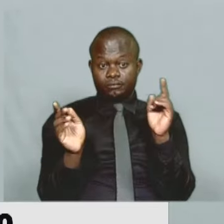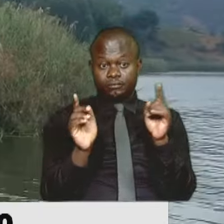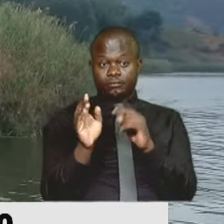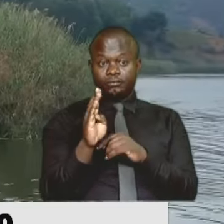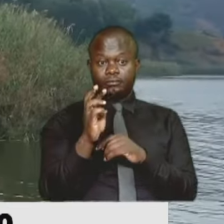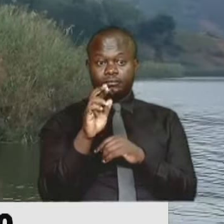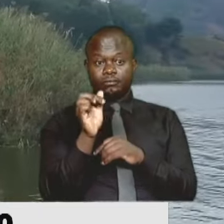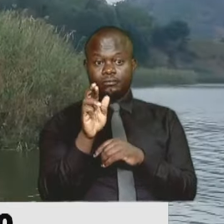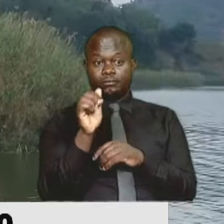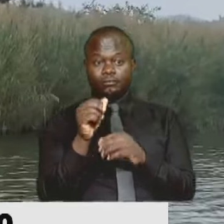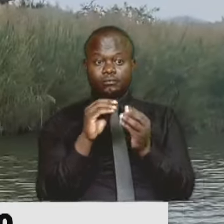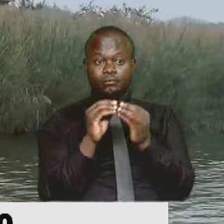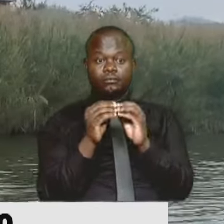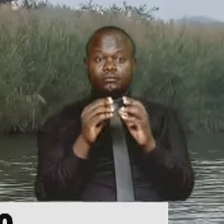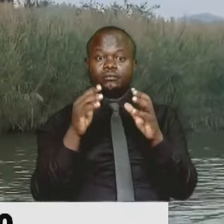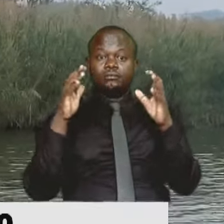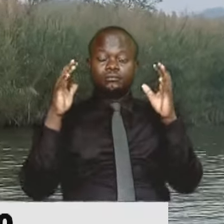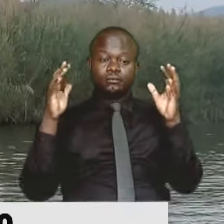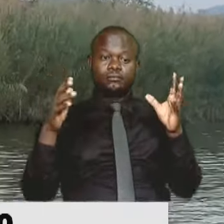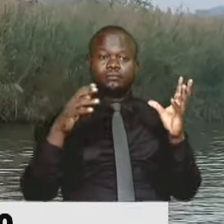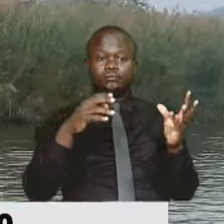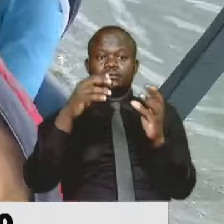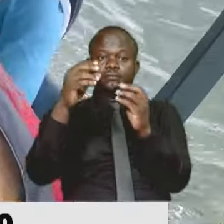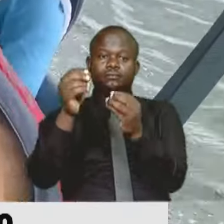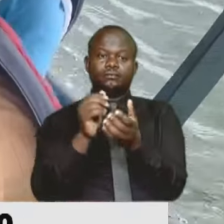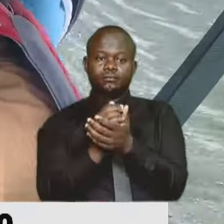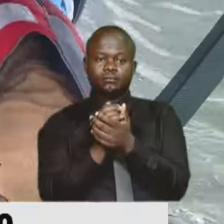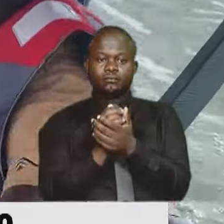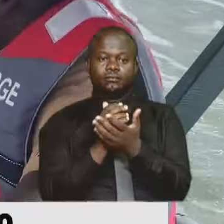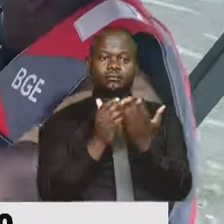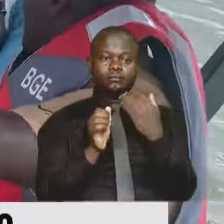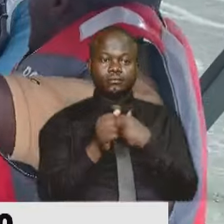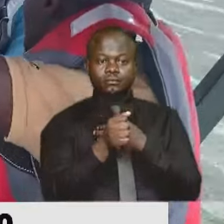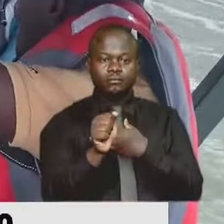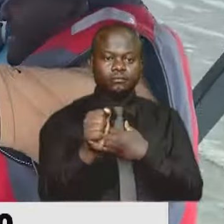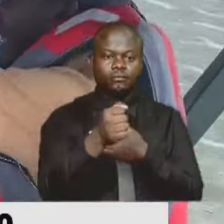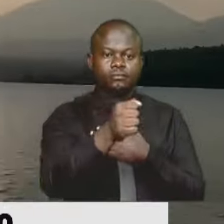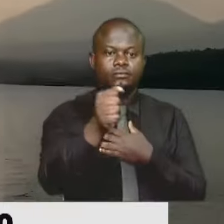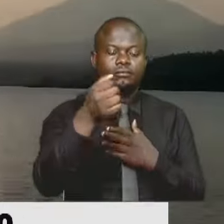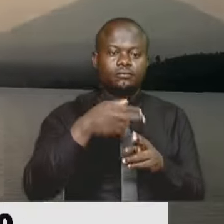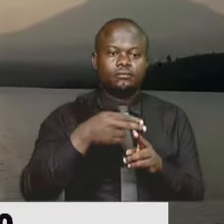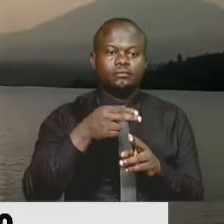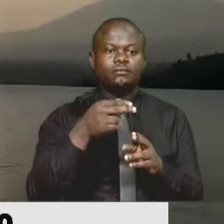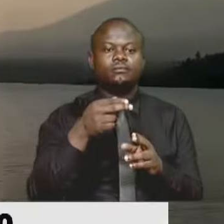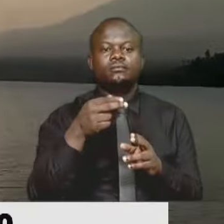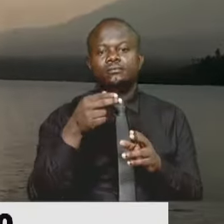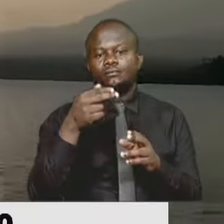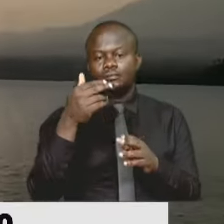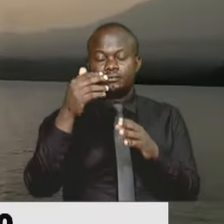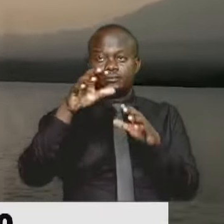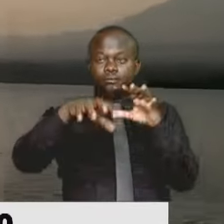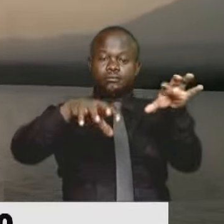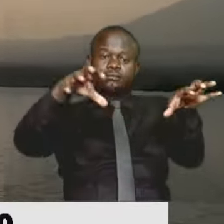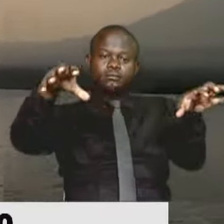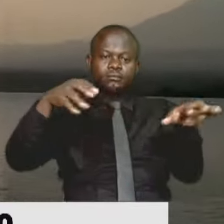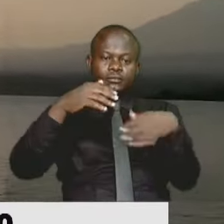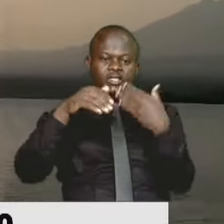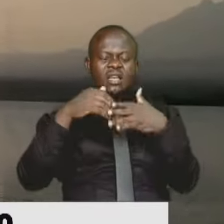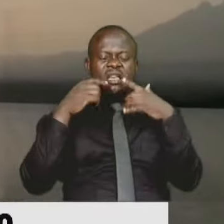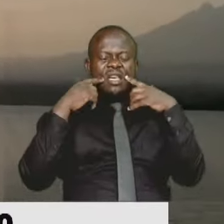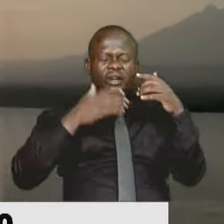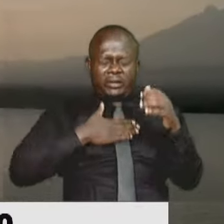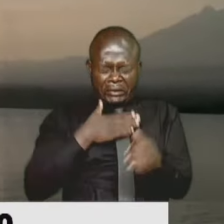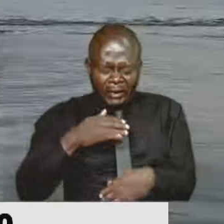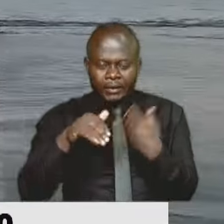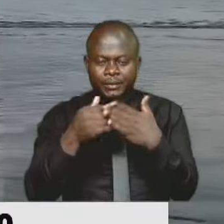munini w'abari batuye mu birwa byacyo bari muhi. Uretse gutembera muri ibiyaga byitwa Twin Lakes, abagera muri aka gace bashimishwa nuko baba bitegeye